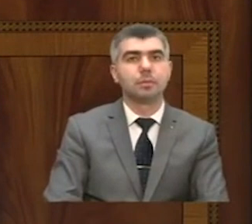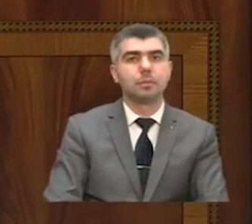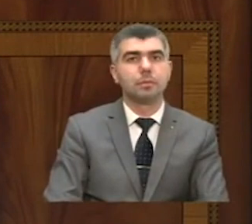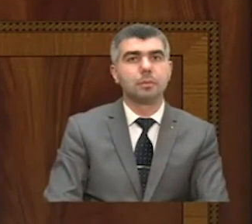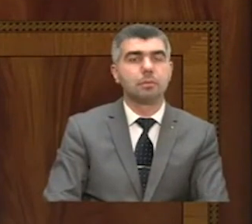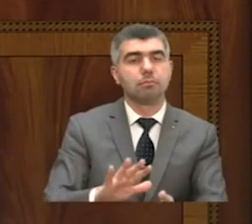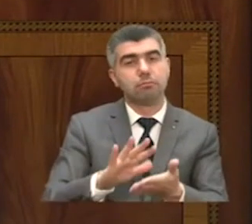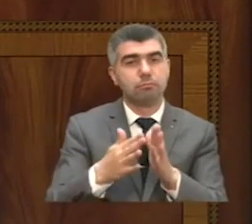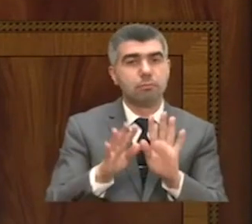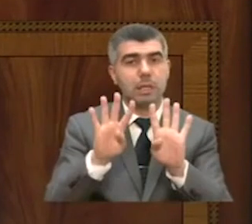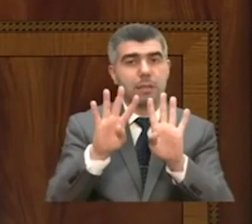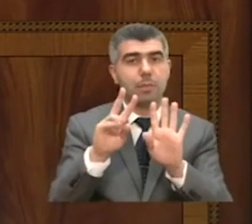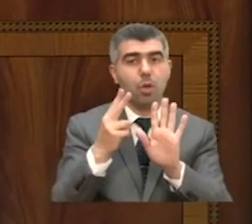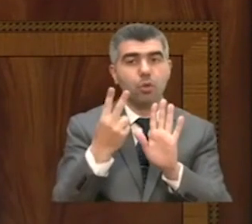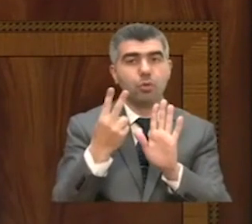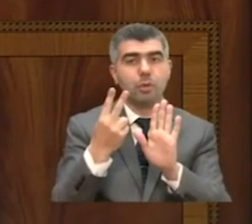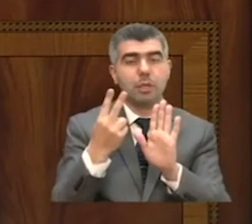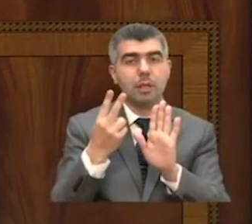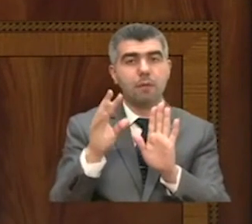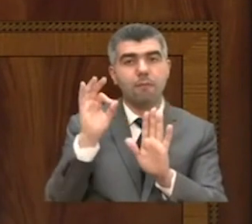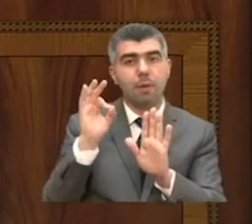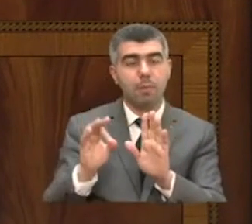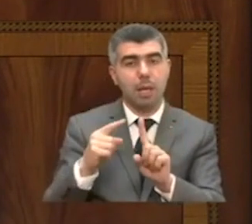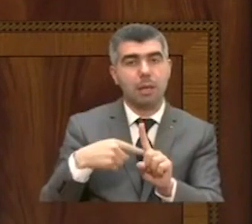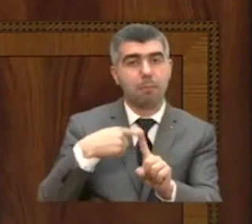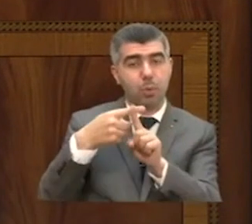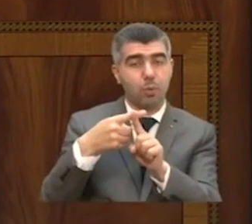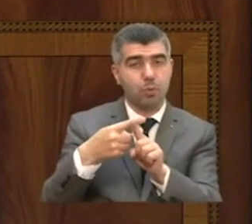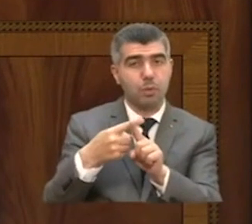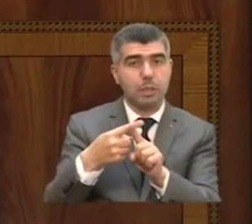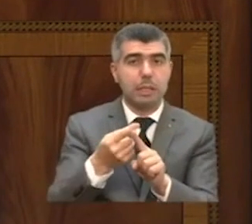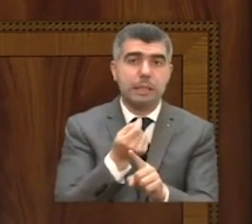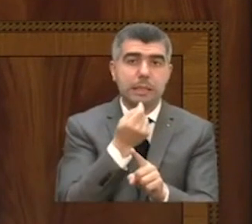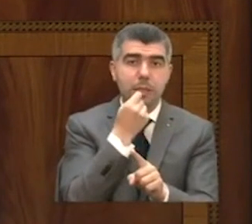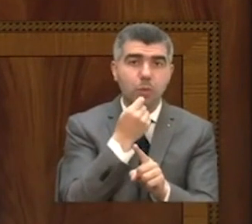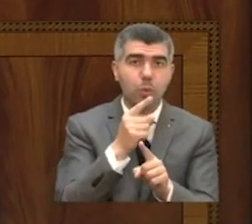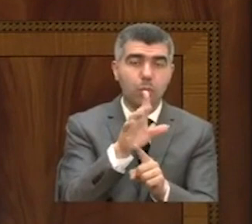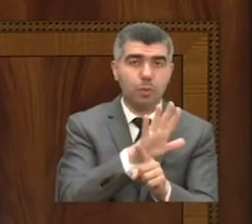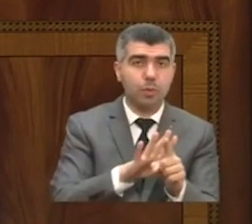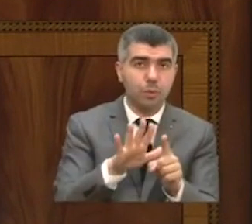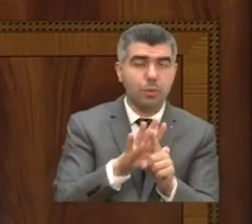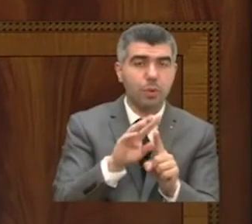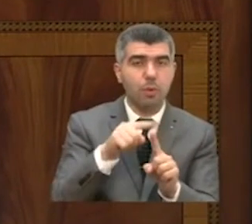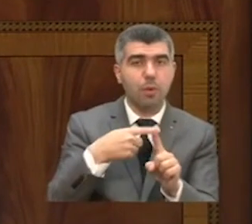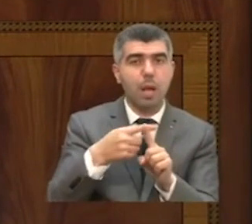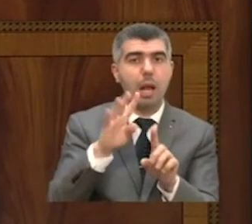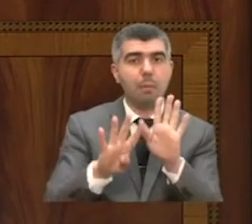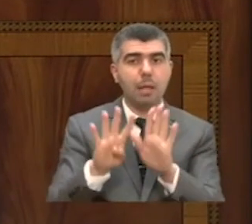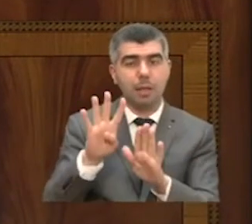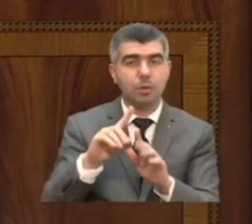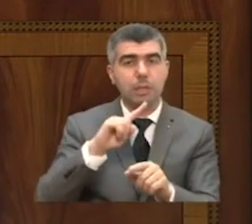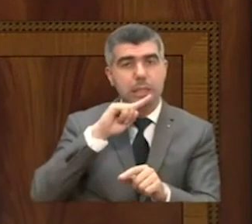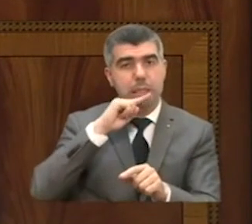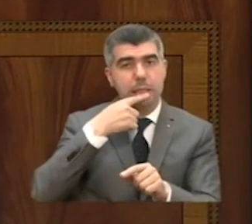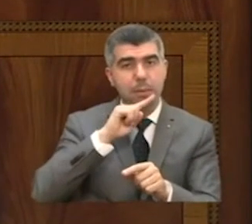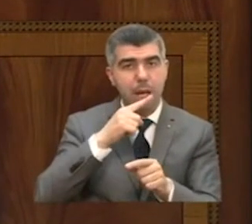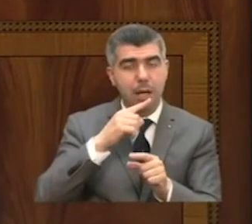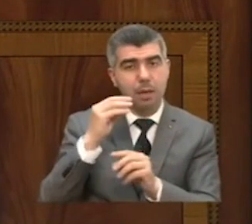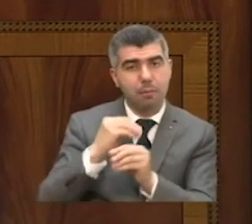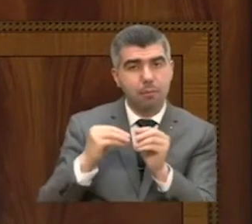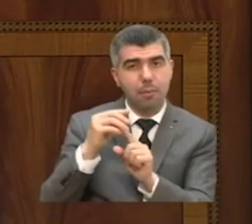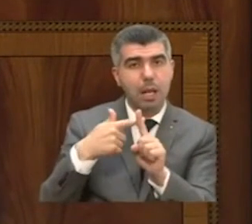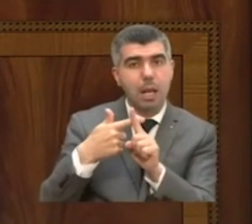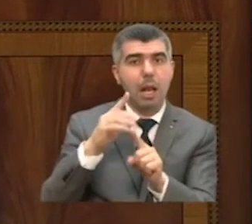بارتفاع ديال 28%، والزيتون كنتوقعوا واحد الارتفاع ديال 14%، التمور كنتوقعوا واحد الزيادة ديال